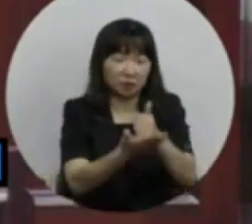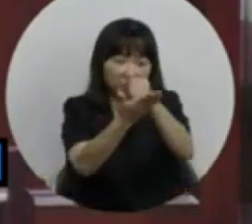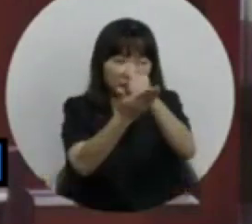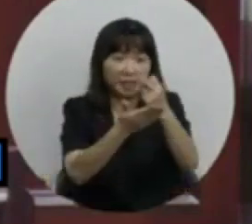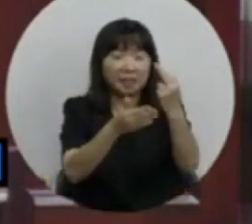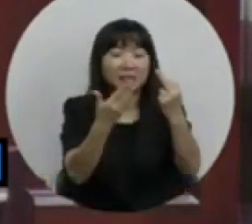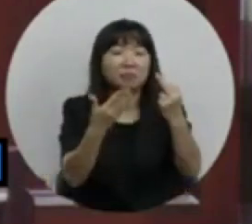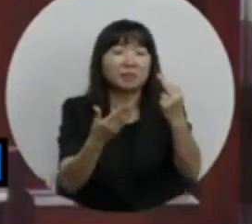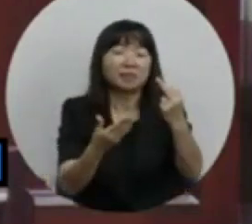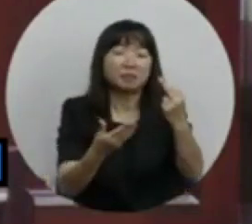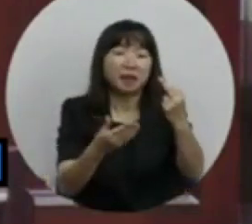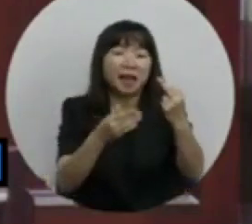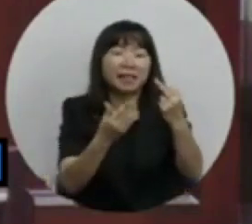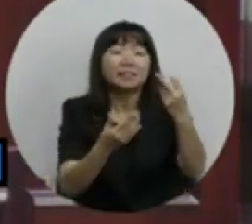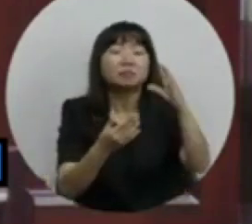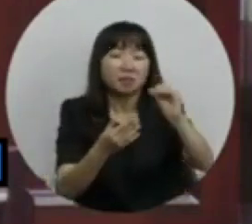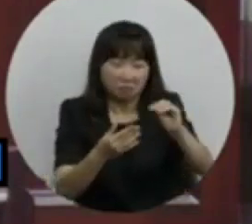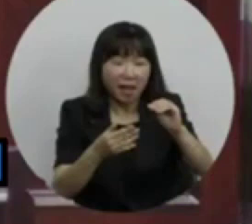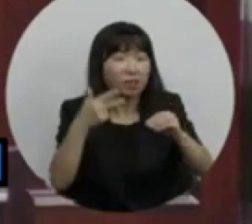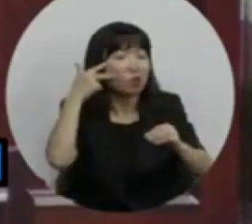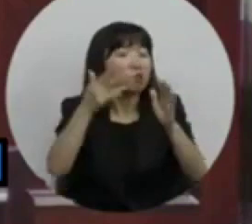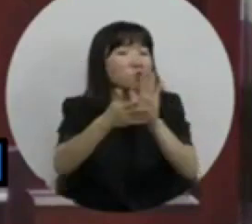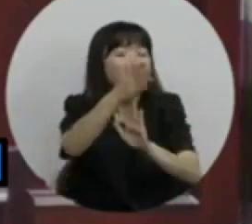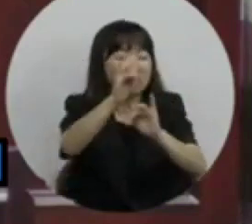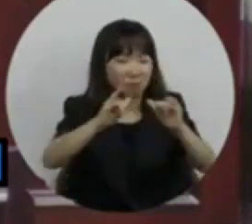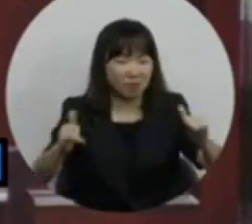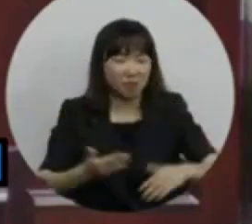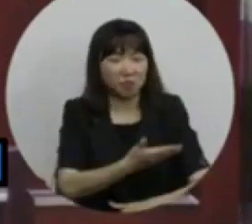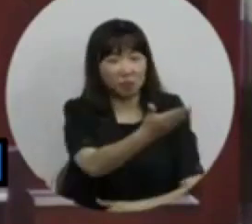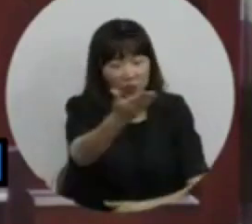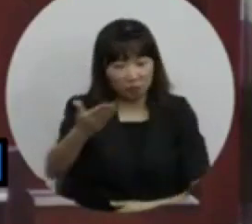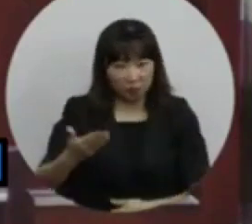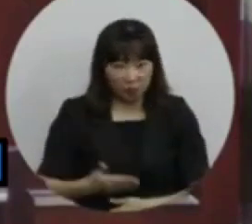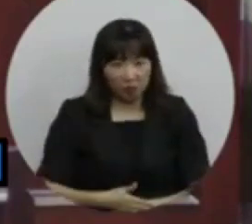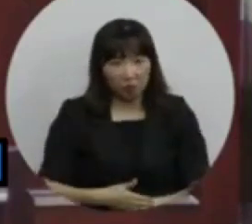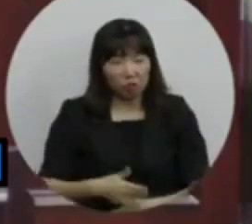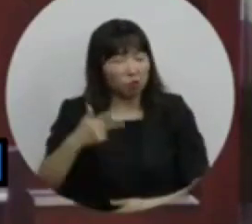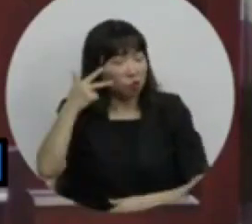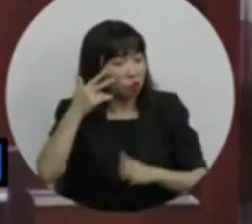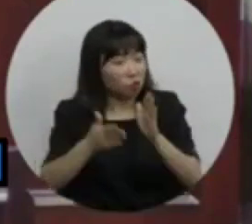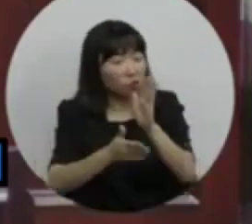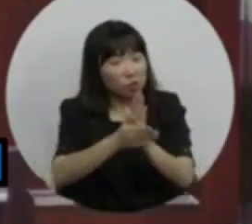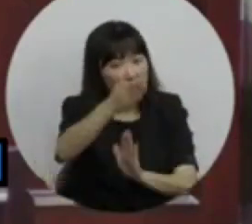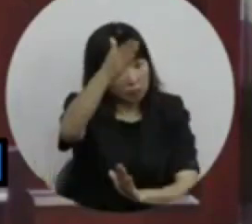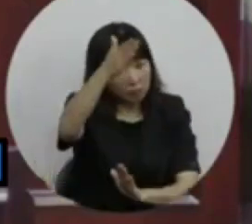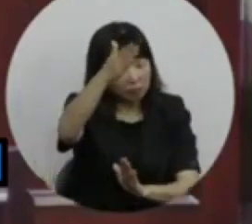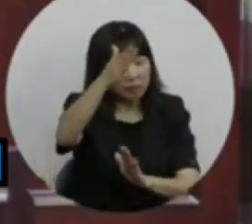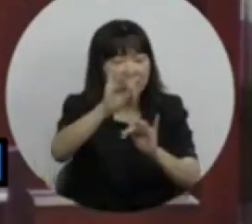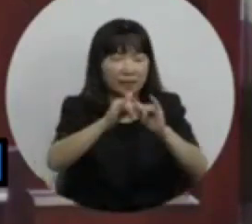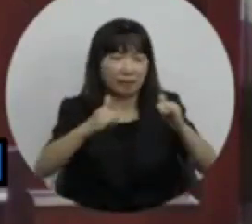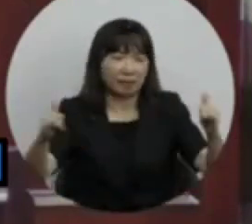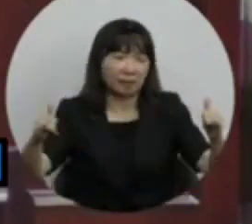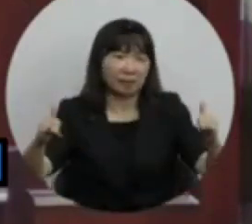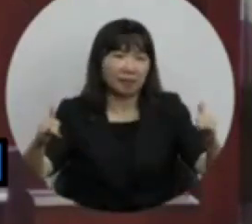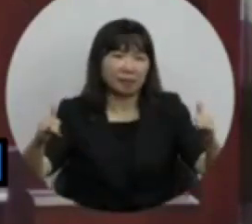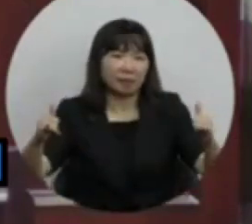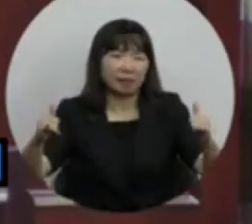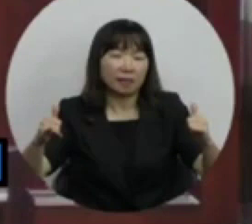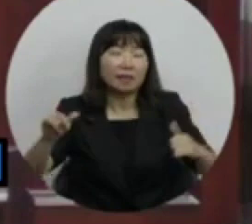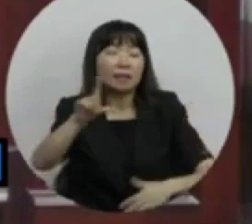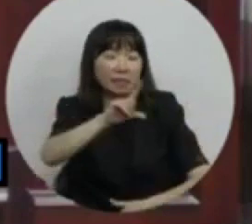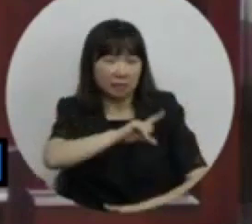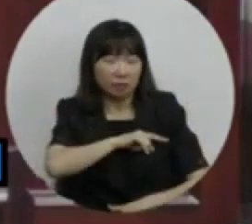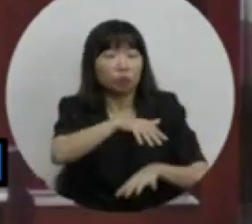여러분, 그리고 의원님 여러분, 우리 시는 출연기관이 한계를 뛰어넘기 위해